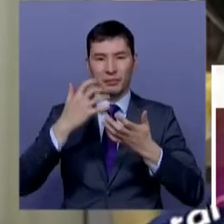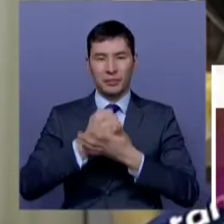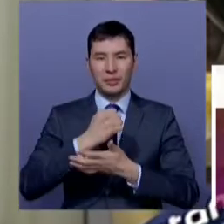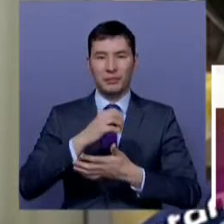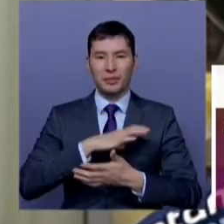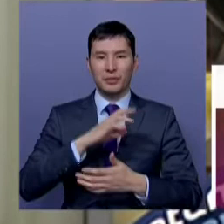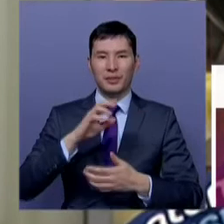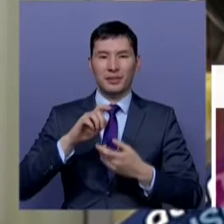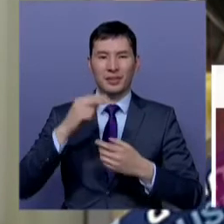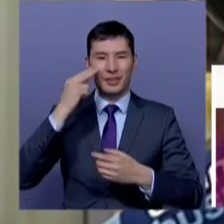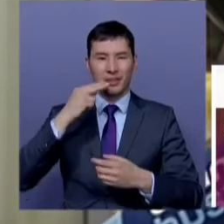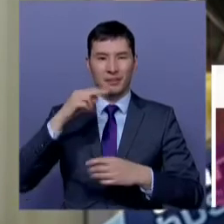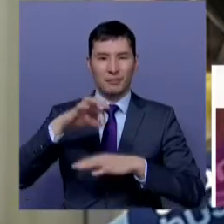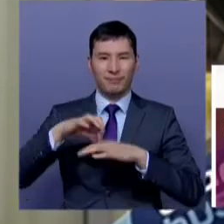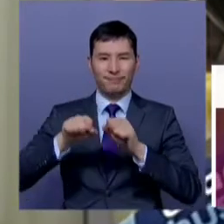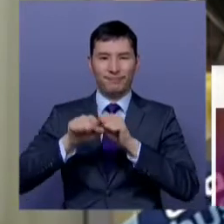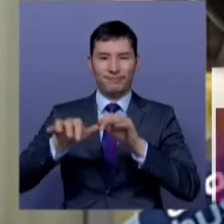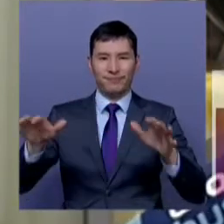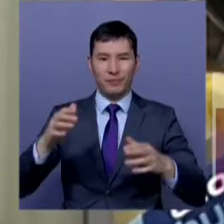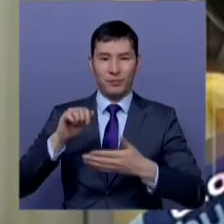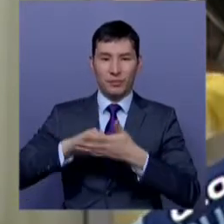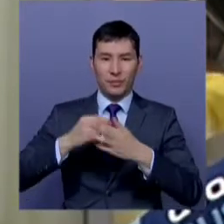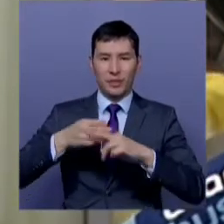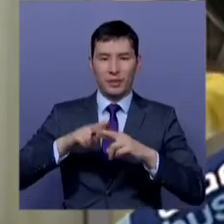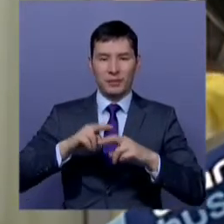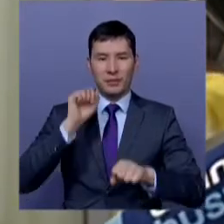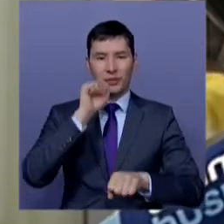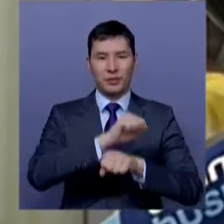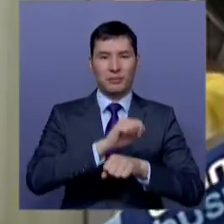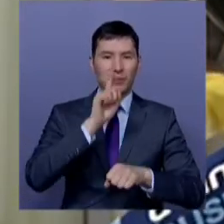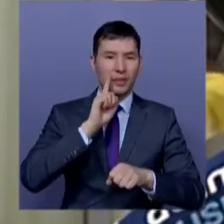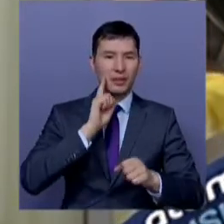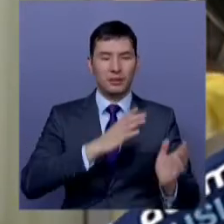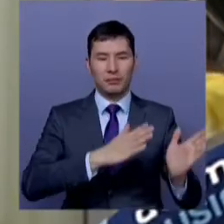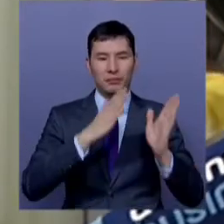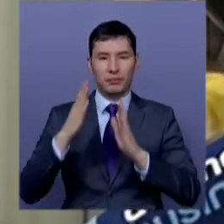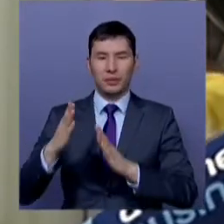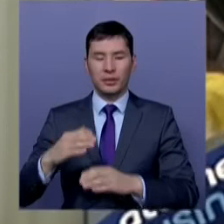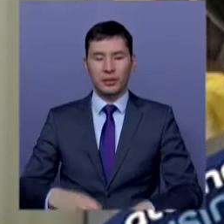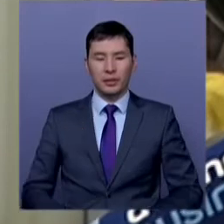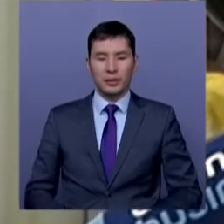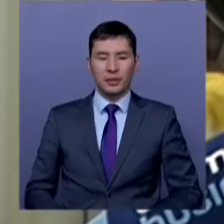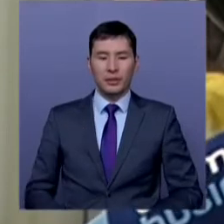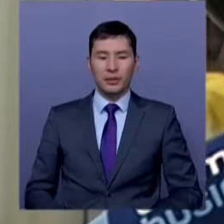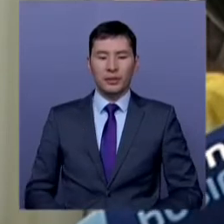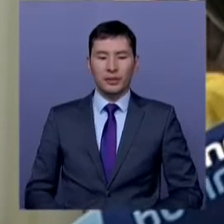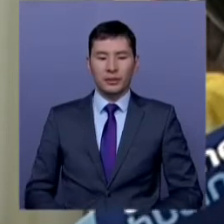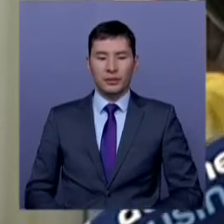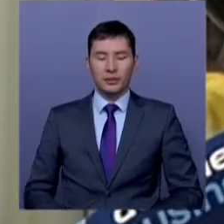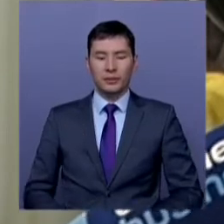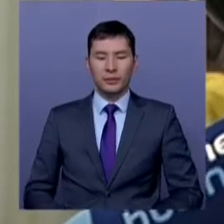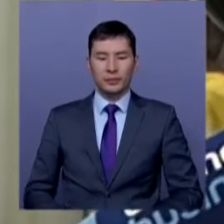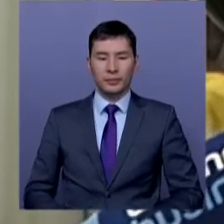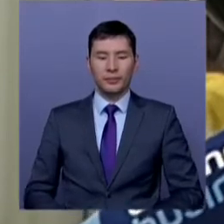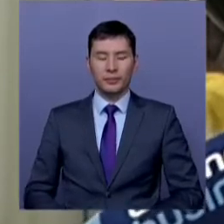байланысты өтпей қалды. Тараптар арасында үлкен жұмыс жүргізілді. Барлық мүмкіндіктер қарастырылған соң 2018 жылға Азия ойындарындағы рейтингті